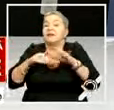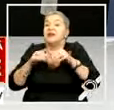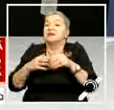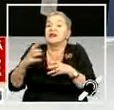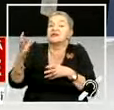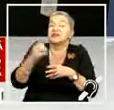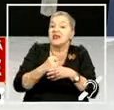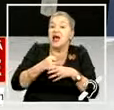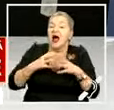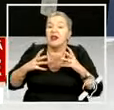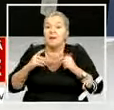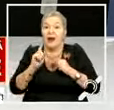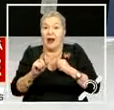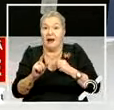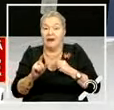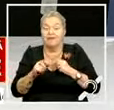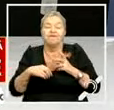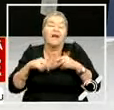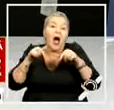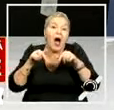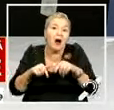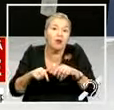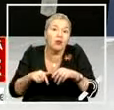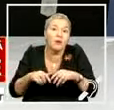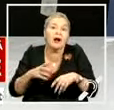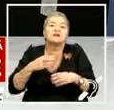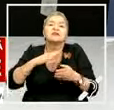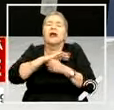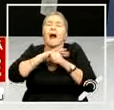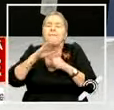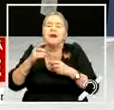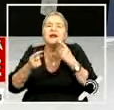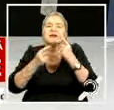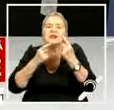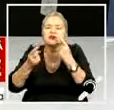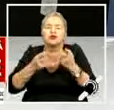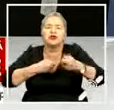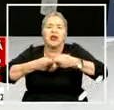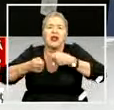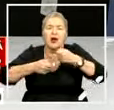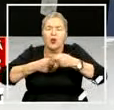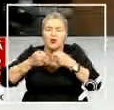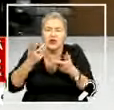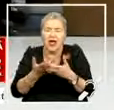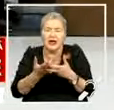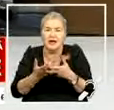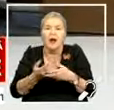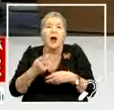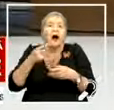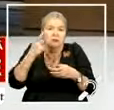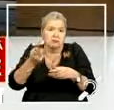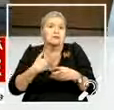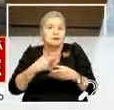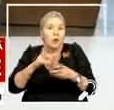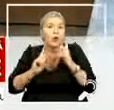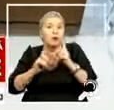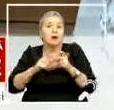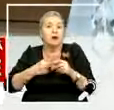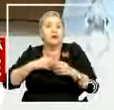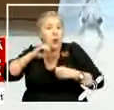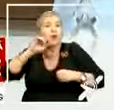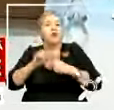acestor negocieri. Deci lucrurile sunt în dinamică, asistăm, am putea spune, chiar aceste poziții de forță transmise de